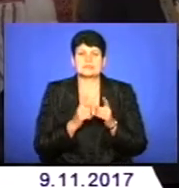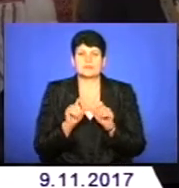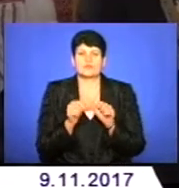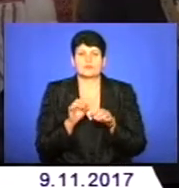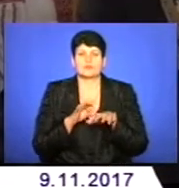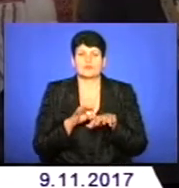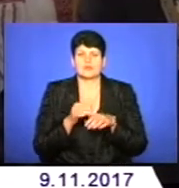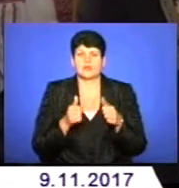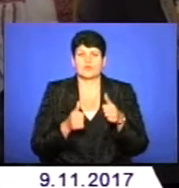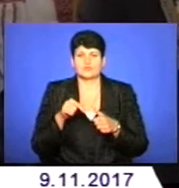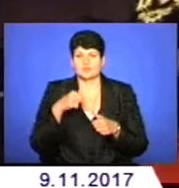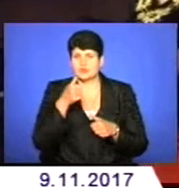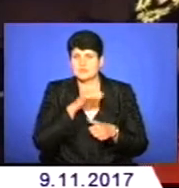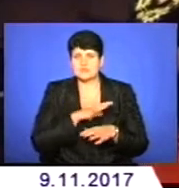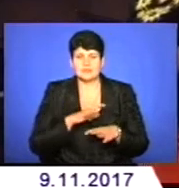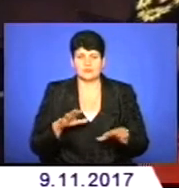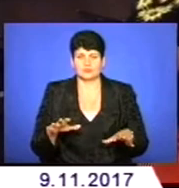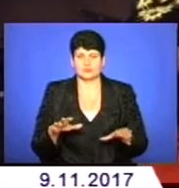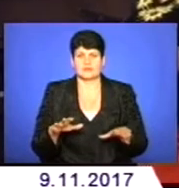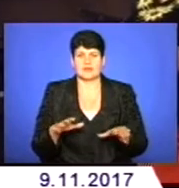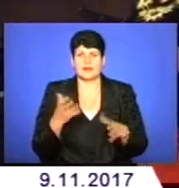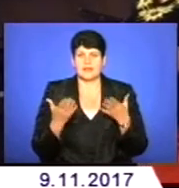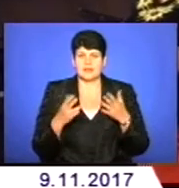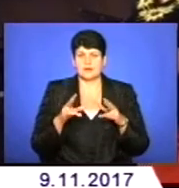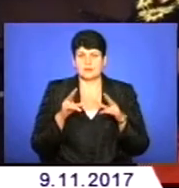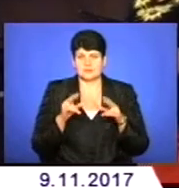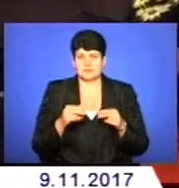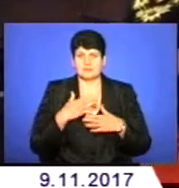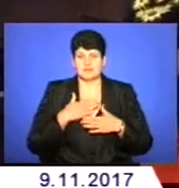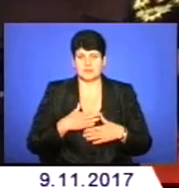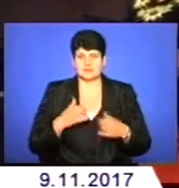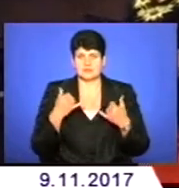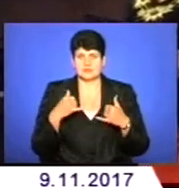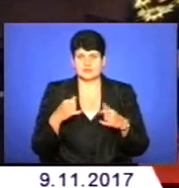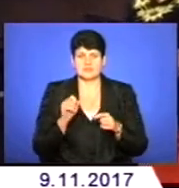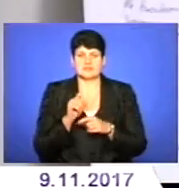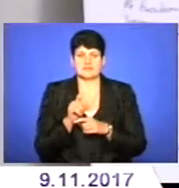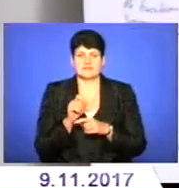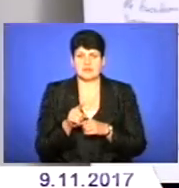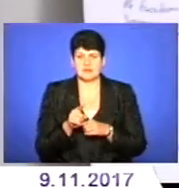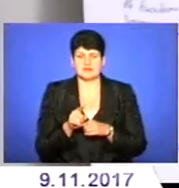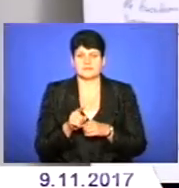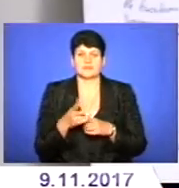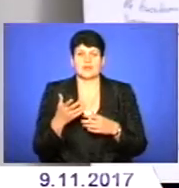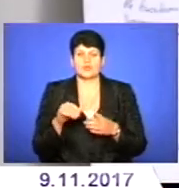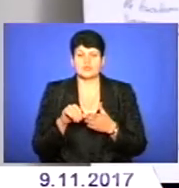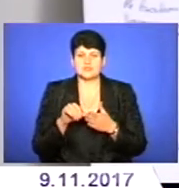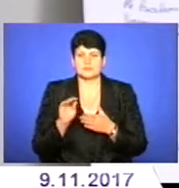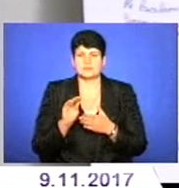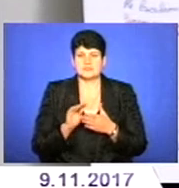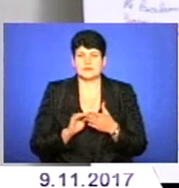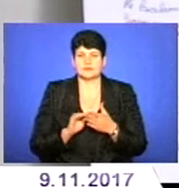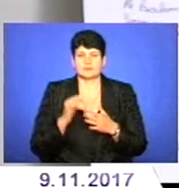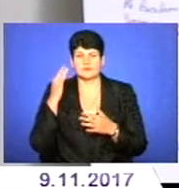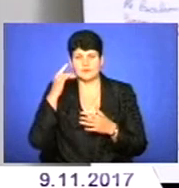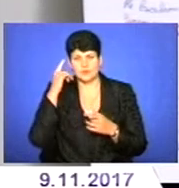проведення конкурсу цьогоріч не буде, кажуть освітяни. Однак обіцяють, приємно здивує завдання на фінальному етапі конкурсу. Учасники писатимуть твір роздум